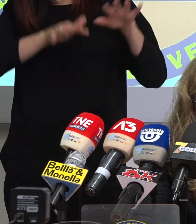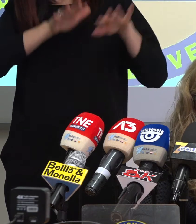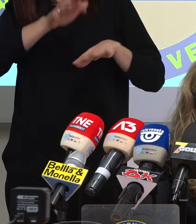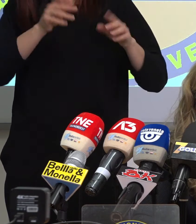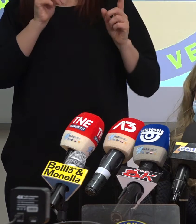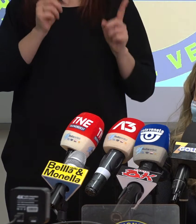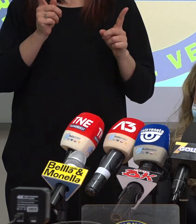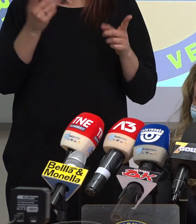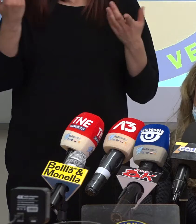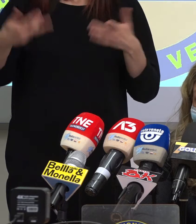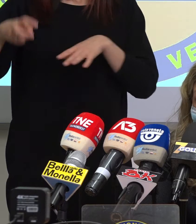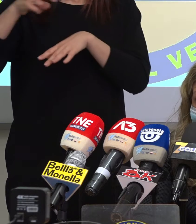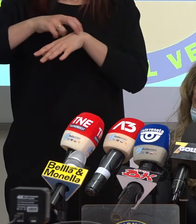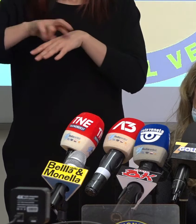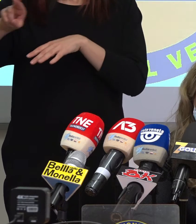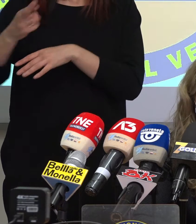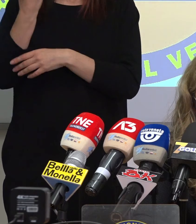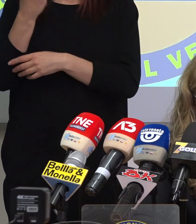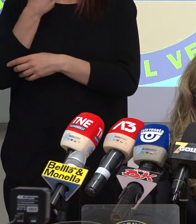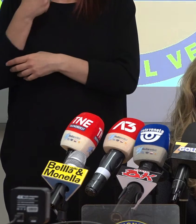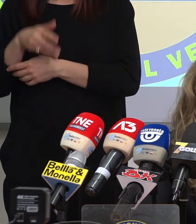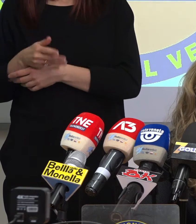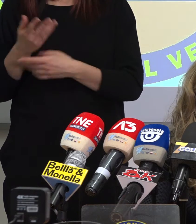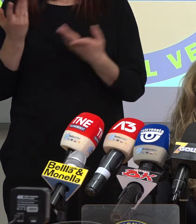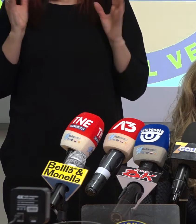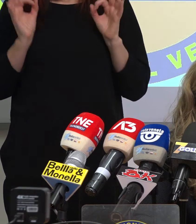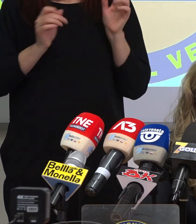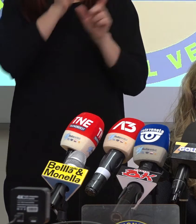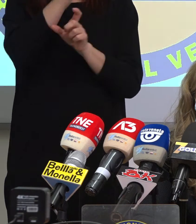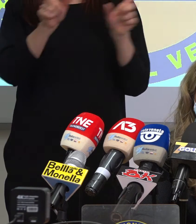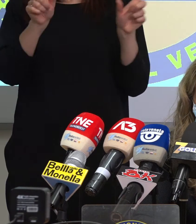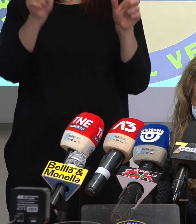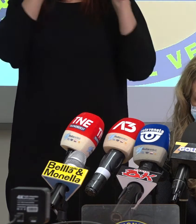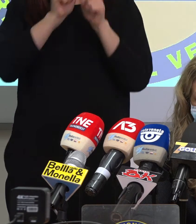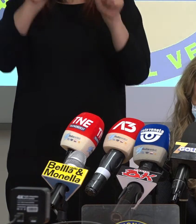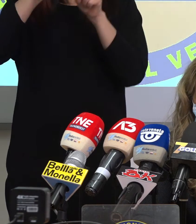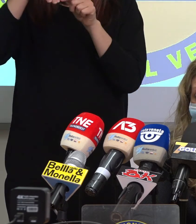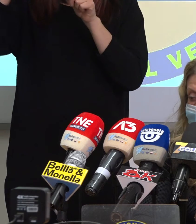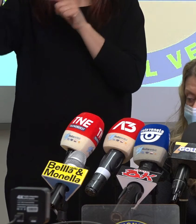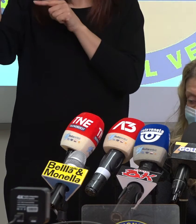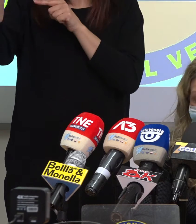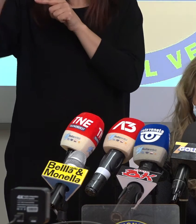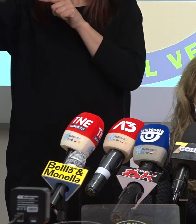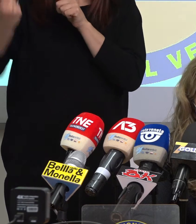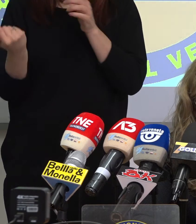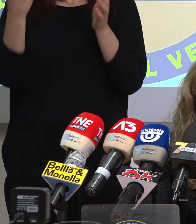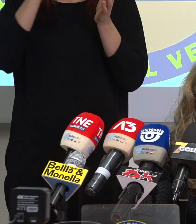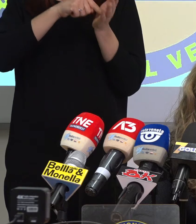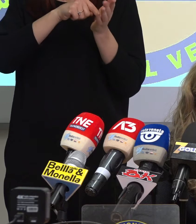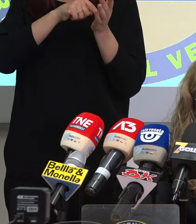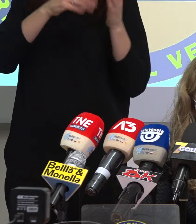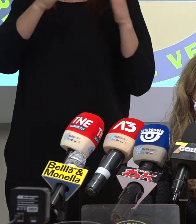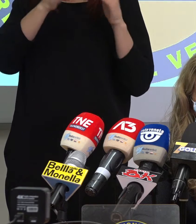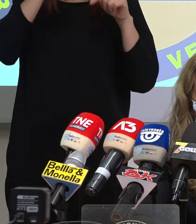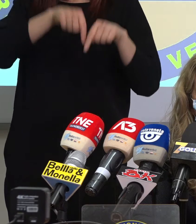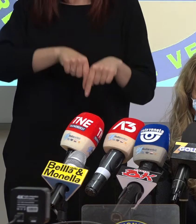la dottoressa Ricci, sono le persone che rientrano da altri paesi, non soltanto i paesi a cui sono associate